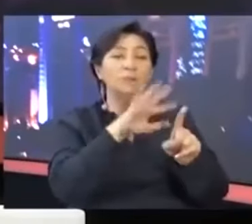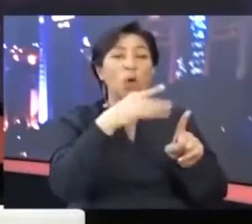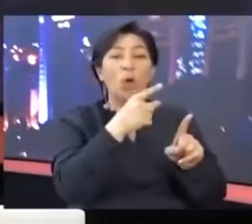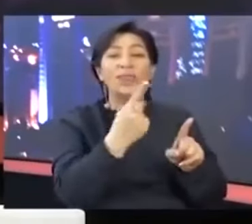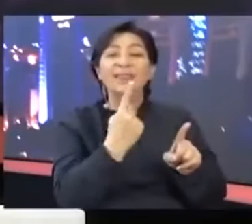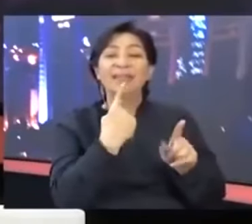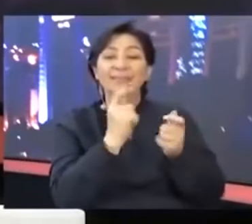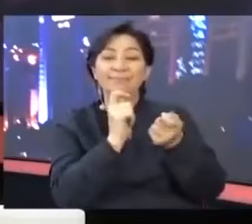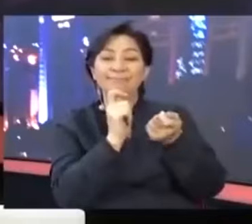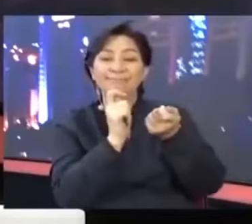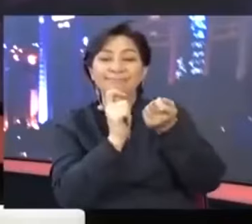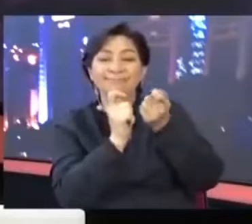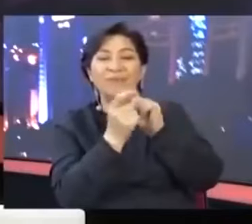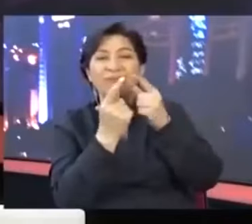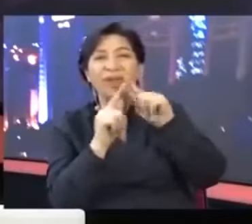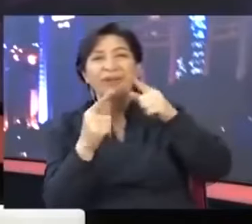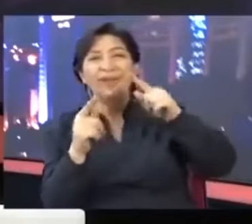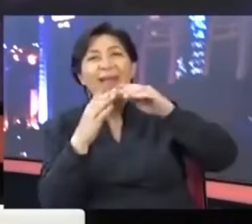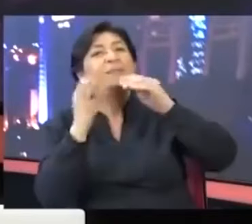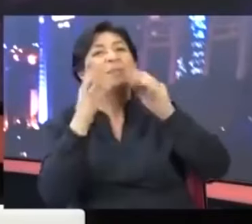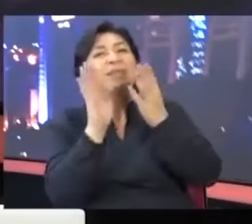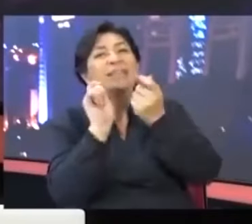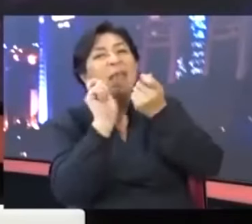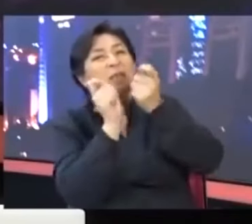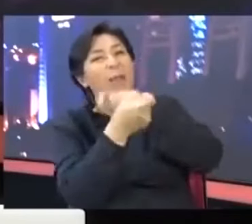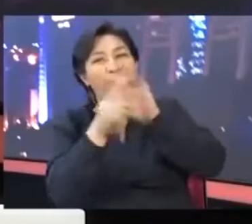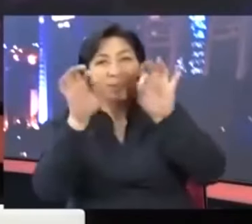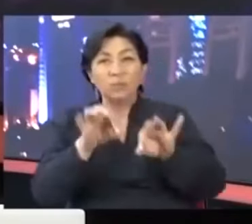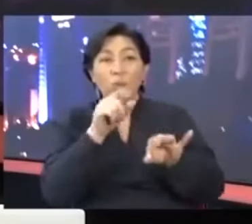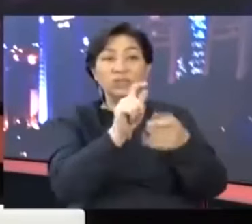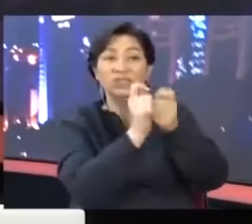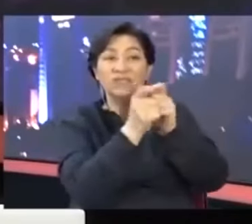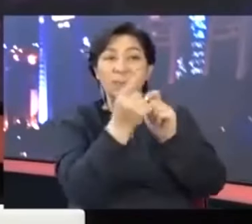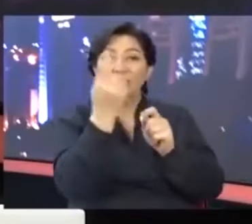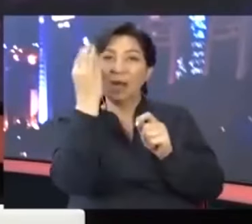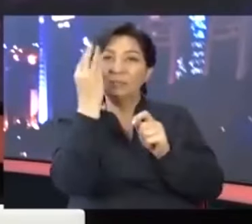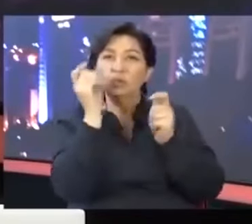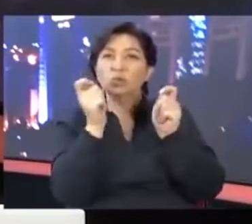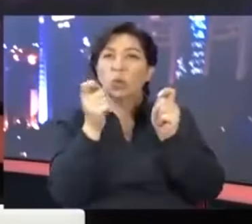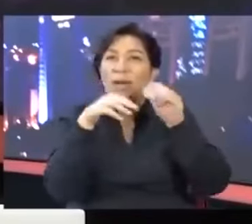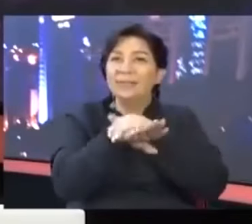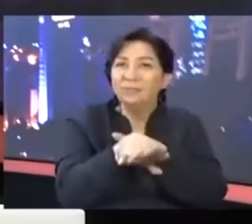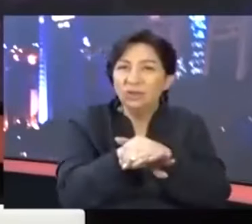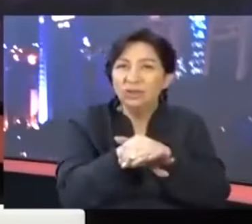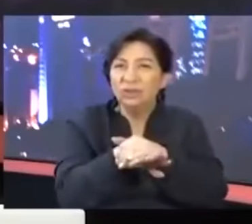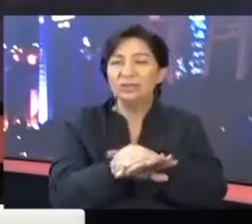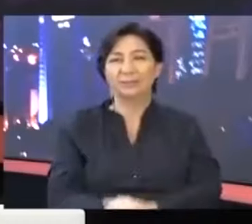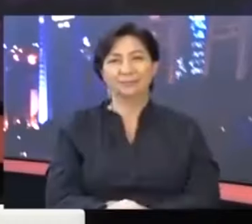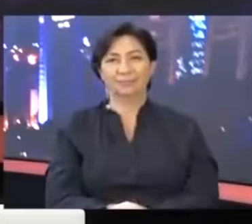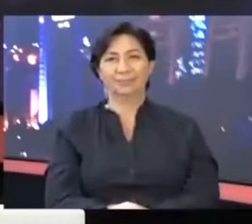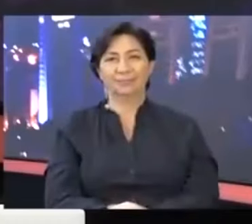dilde Eee ki büyük farklılıklarla Onların yaptığı çeviriler biraz anlaşılması zor duruma düşmüş vaziyette